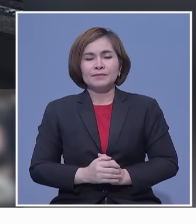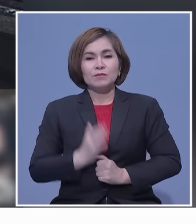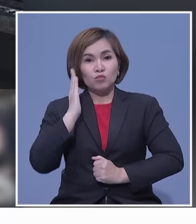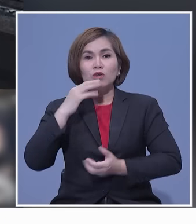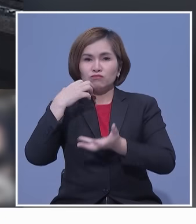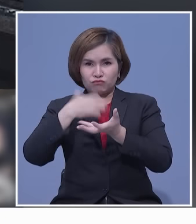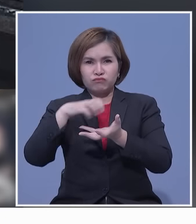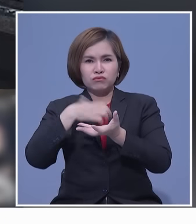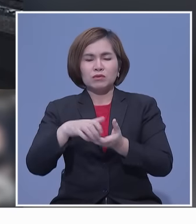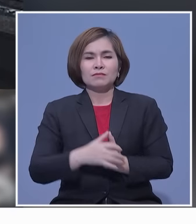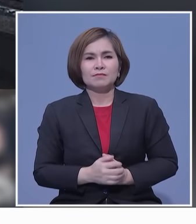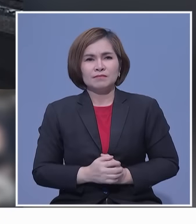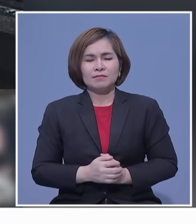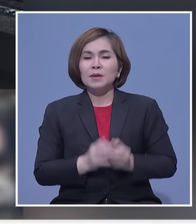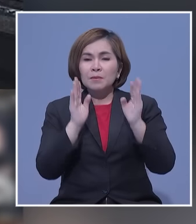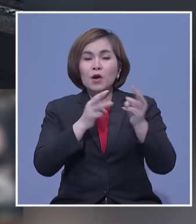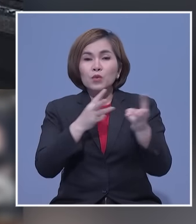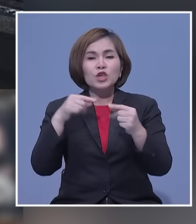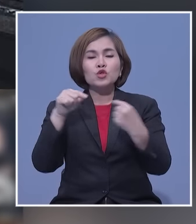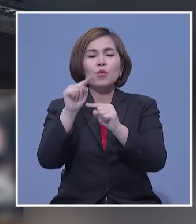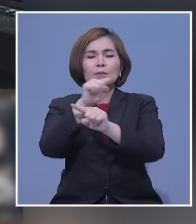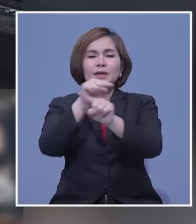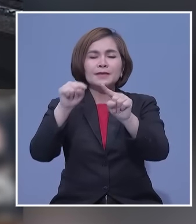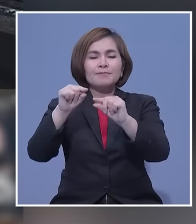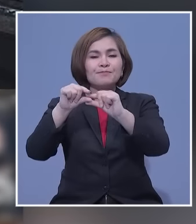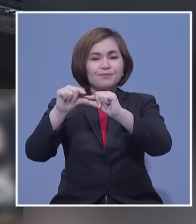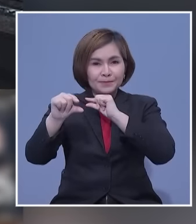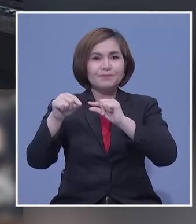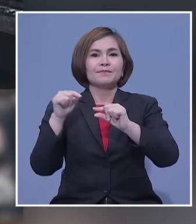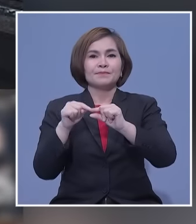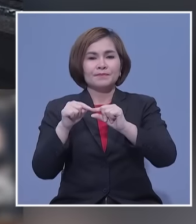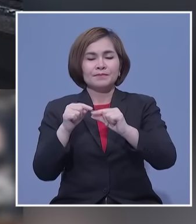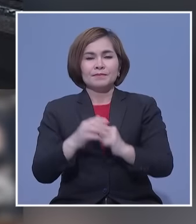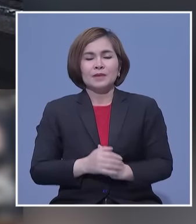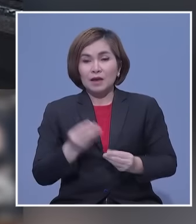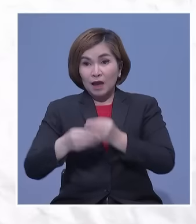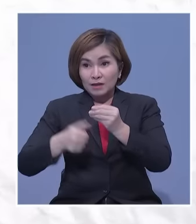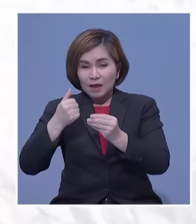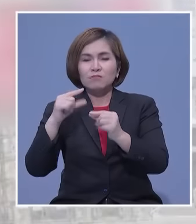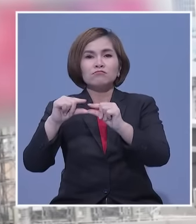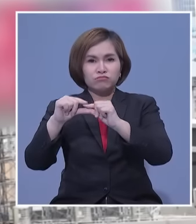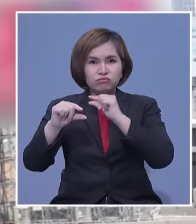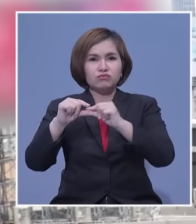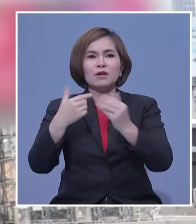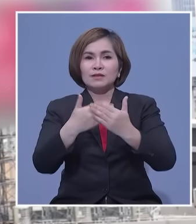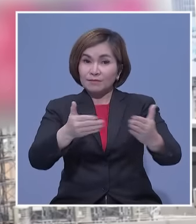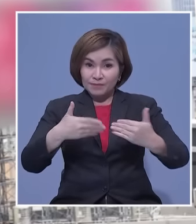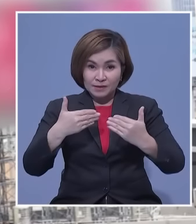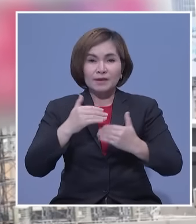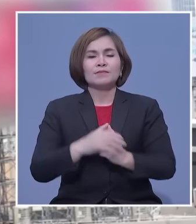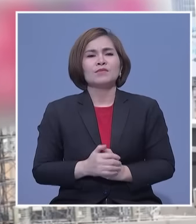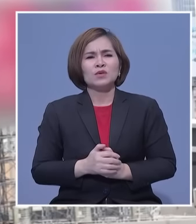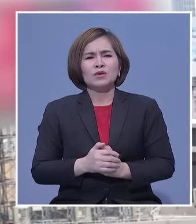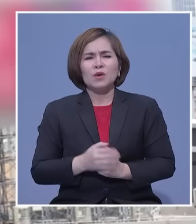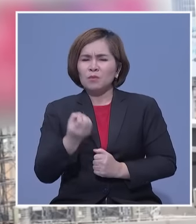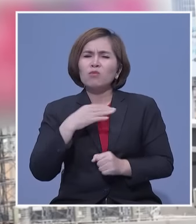บอกนะครับว่าเป็นรูปแบบการได้เปอร์เซ็นต์จากยอดขายผลิตภัณฑ์ยืนยันว่ารายได้นะฮะที่ได้มาเนี่ยไม่